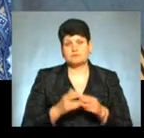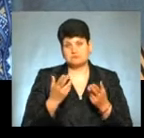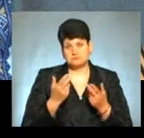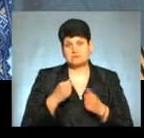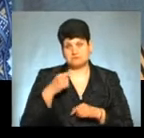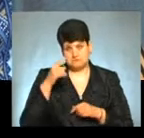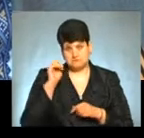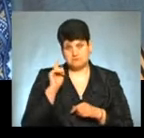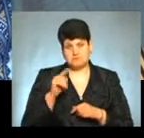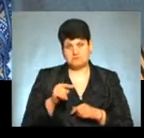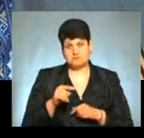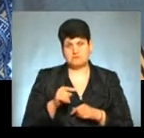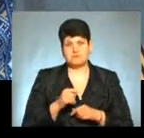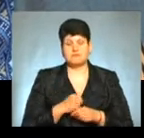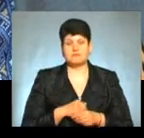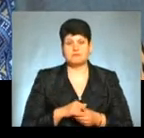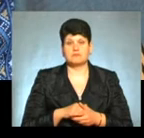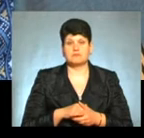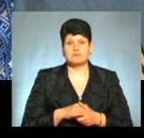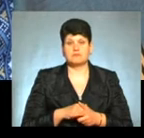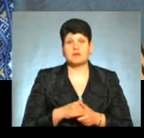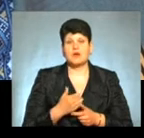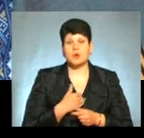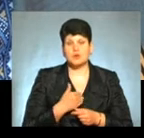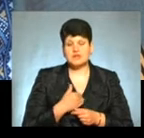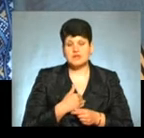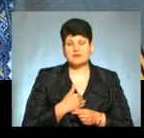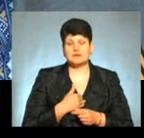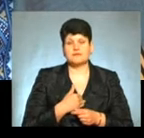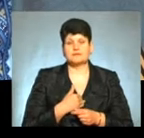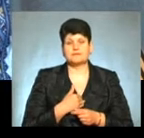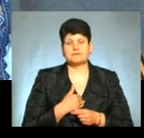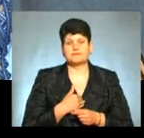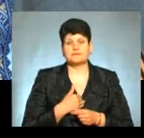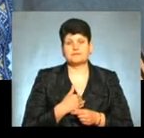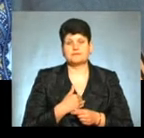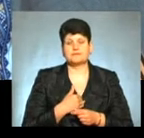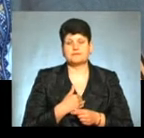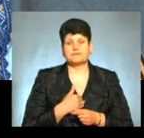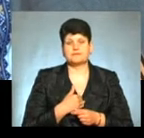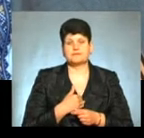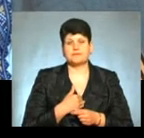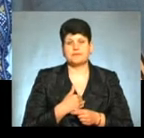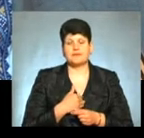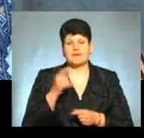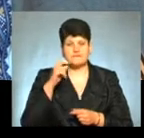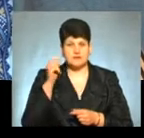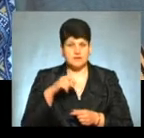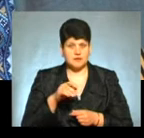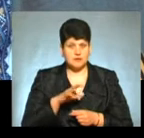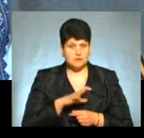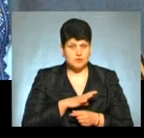Звісно, вмію. Бо хотіли ногу відрізати. Хотіли, ну, то ж війна